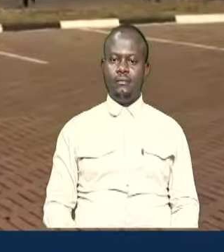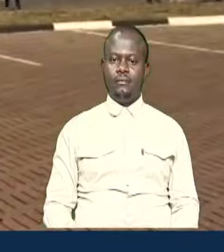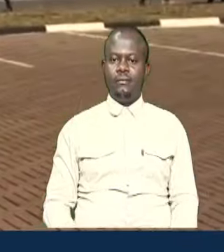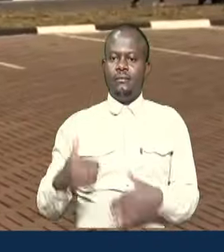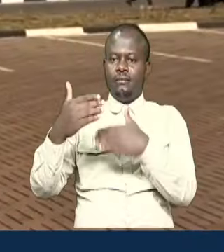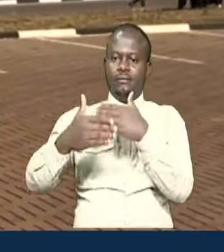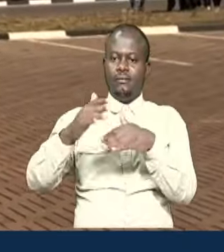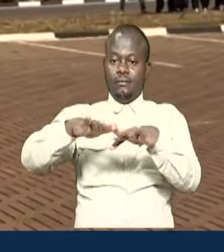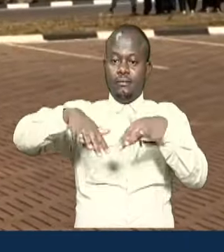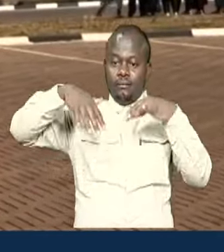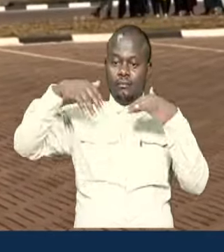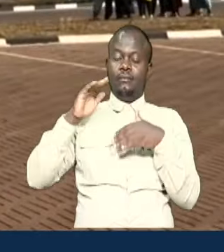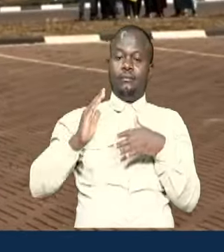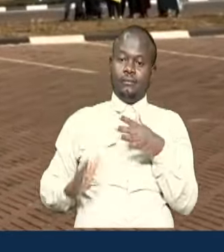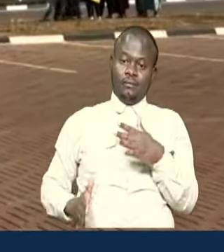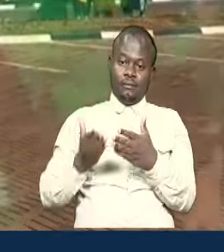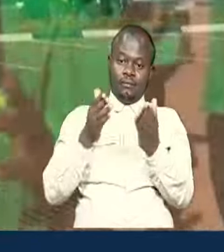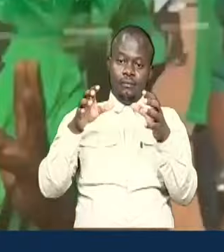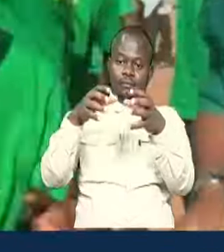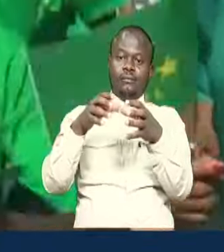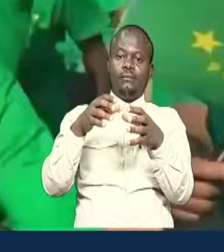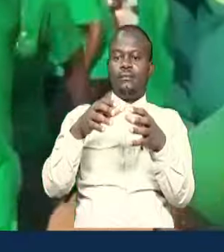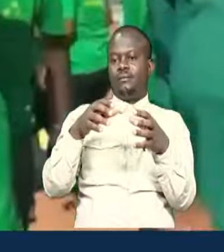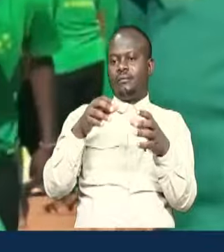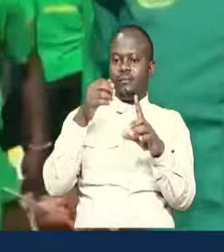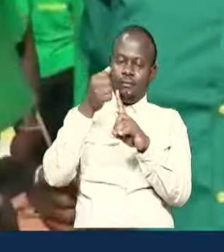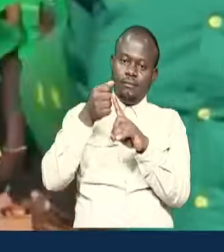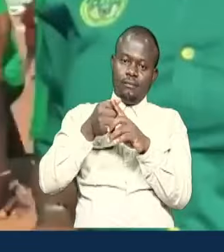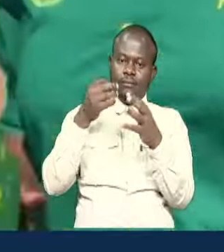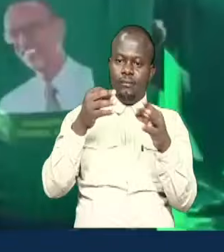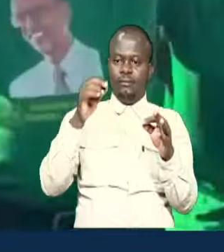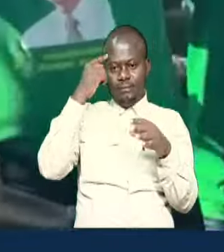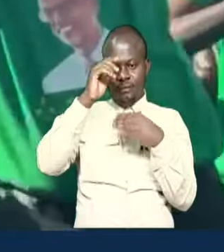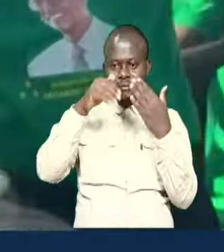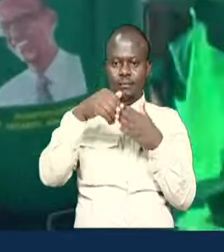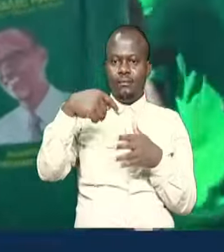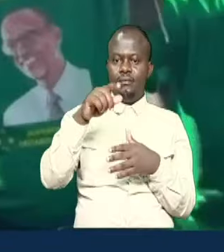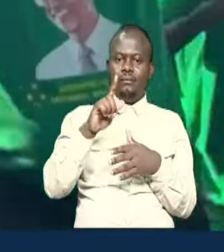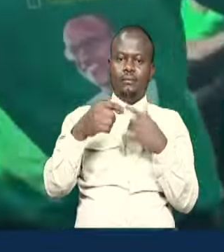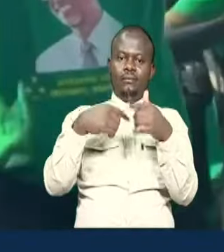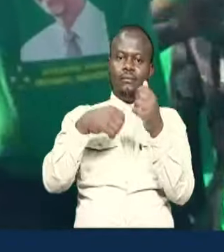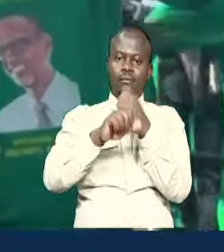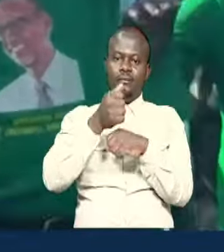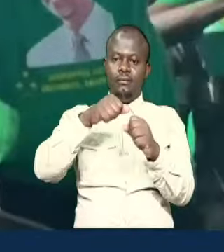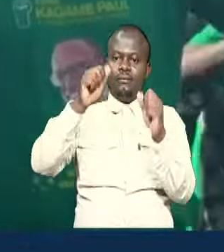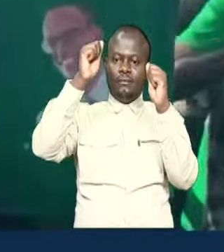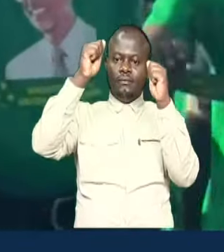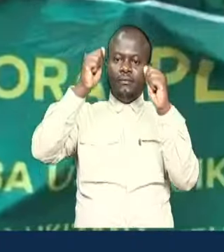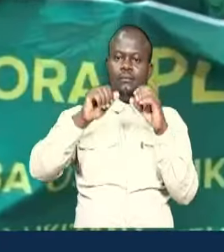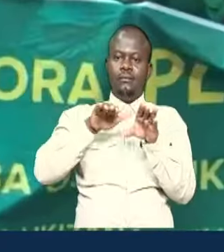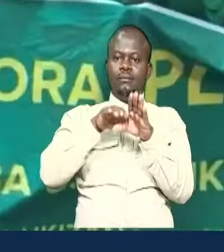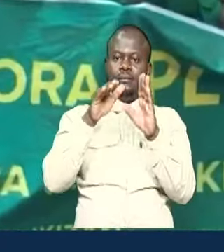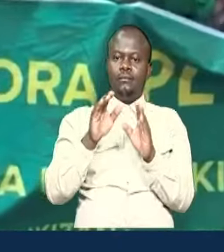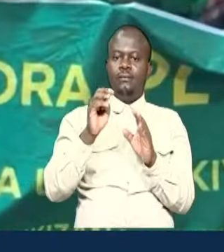Iruhande rwa stade mpuzamahanga ya Huye niho ishyaka riharanira kwishyira ukizana kwa buri muntu PL ryakomereje ibikorwa byaryo byo kwamamaza abakandida